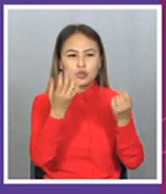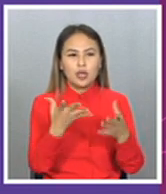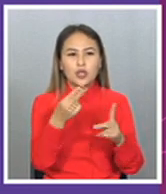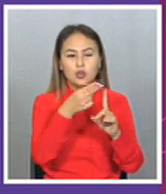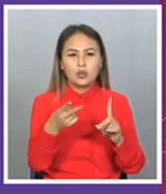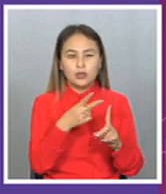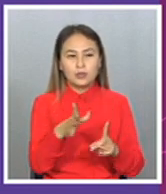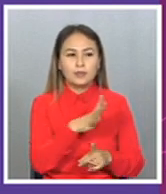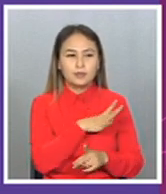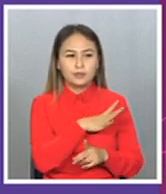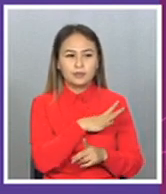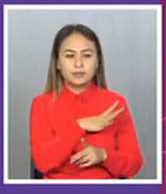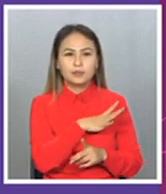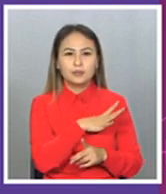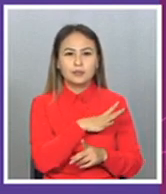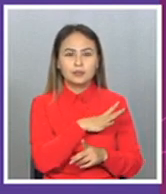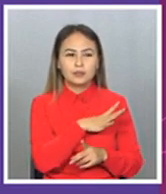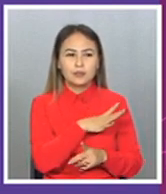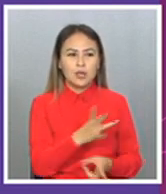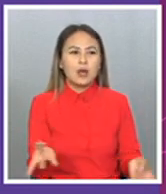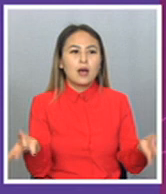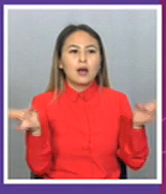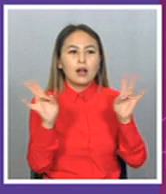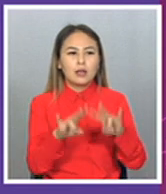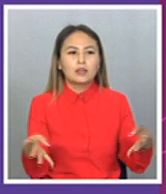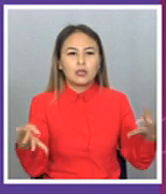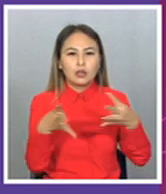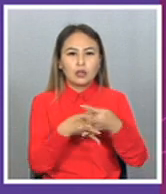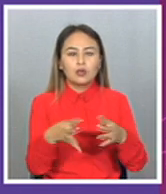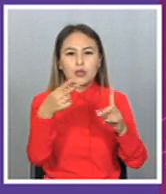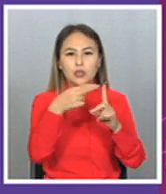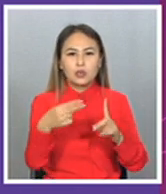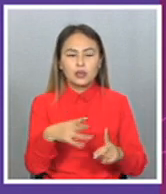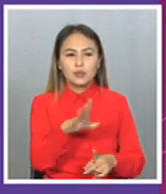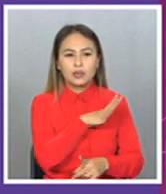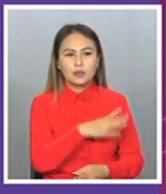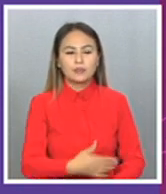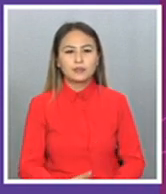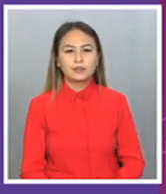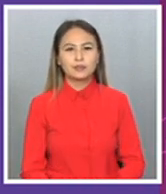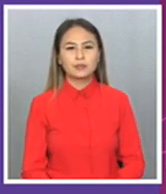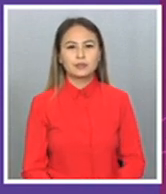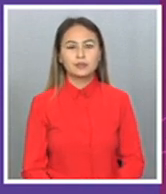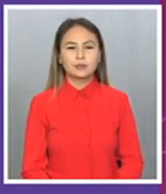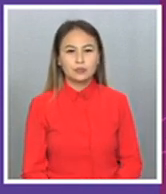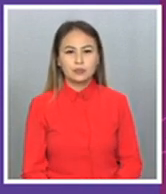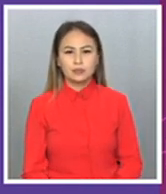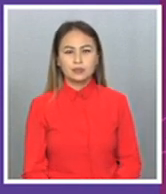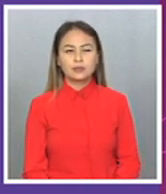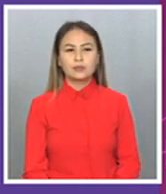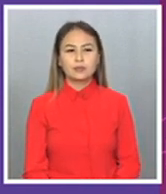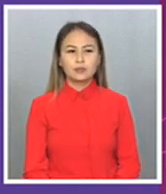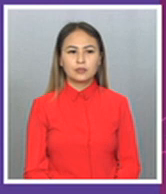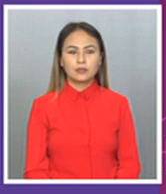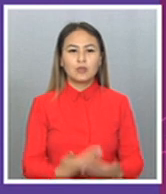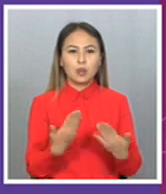мәтінінде үш жай сөйлем кездеседі. Қалғандары құрмала сөйлемдер.